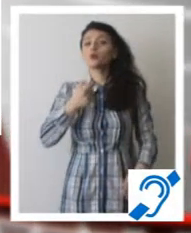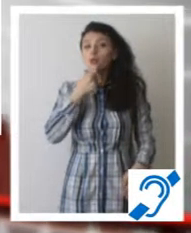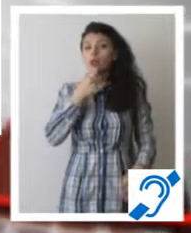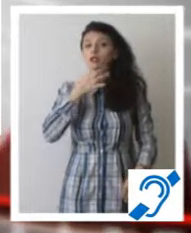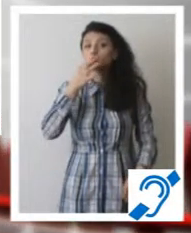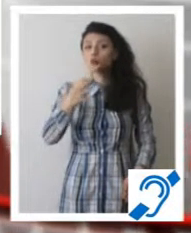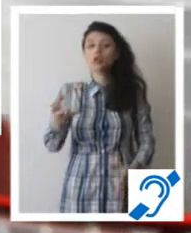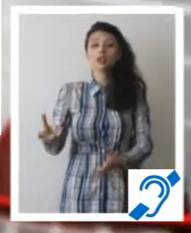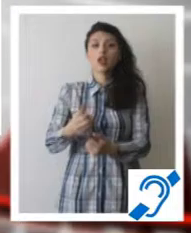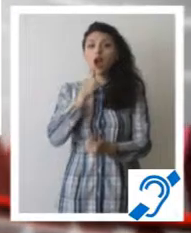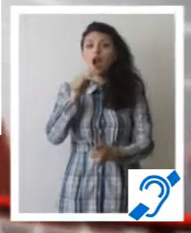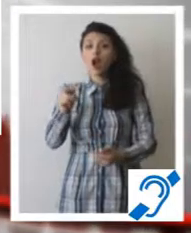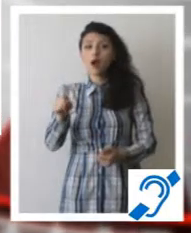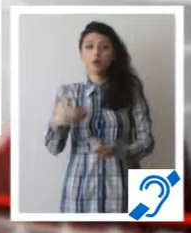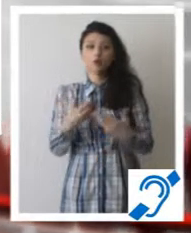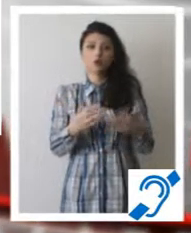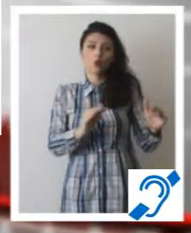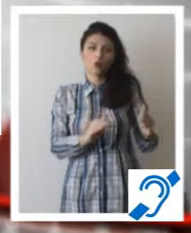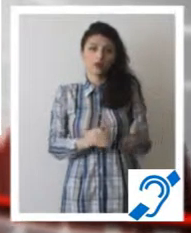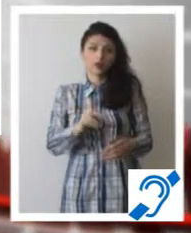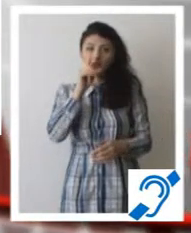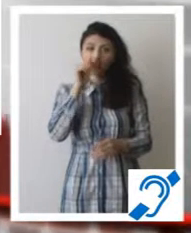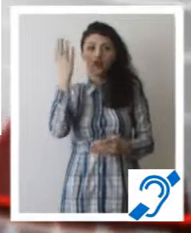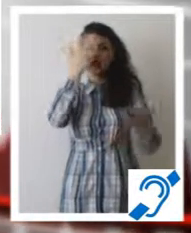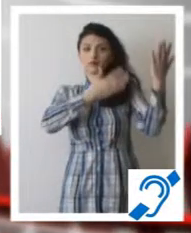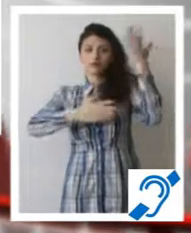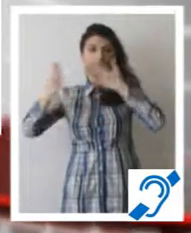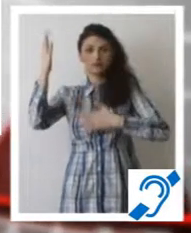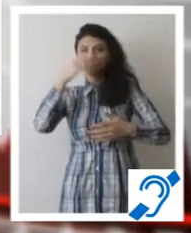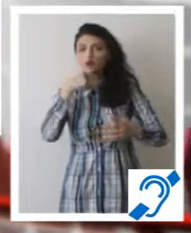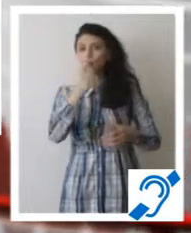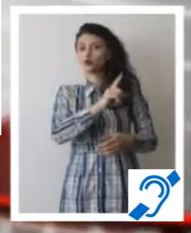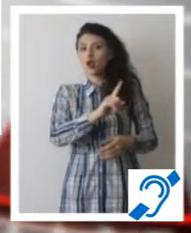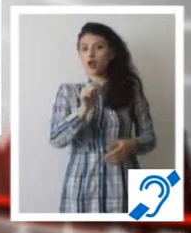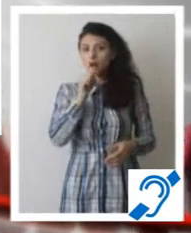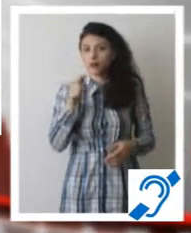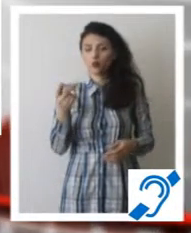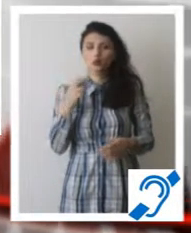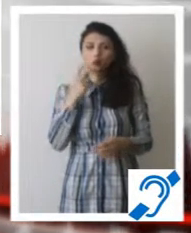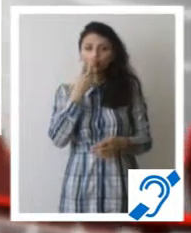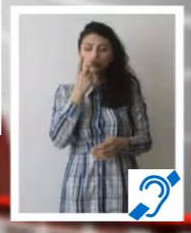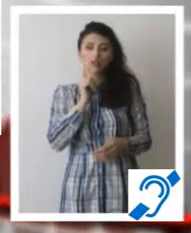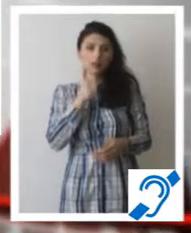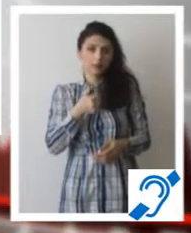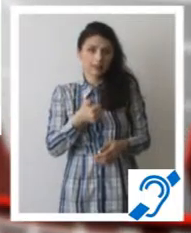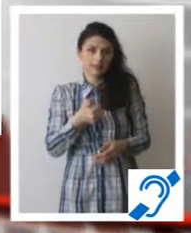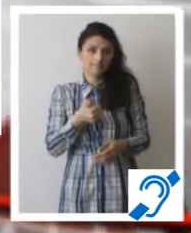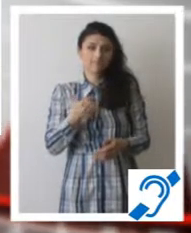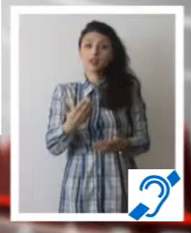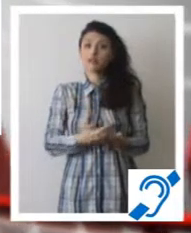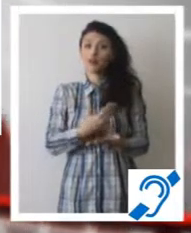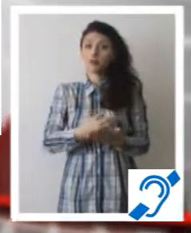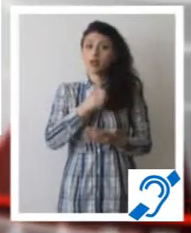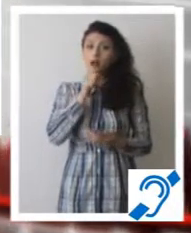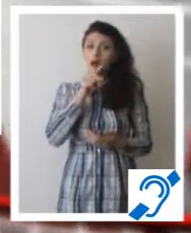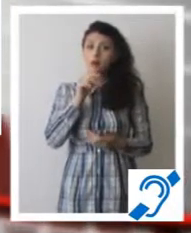că duce apă de la acest izvor copilului. Tatăl neagă că nu i-a dat niciodată apă din această fântână. Vorbim despre